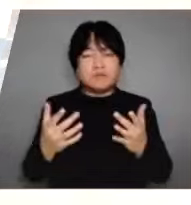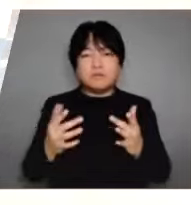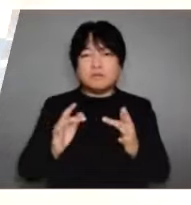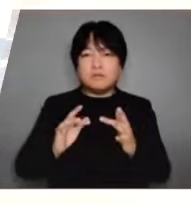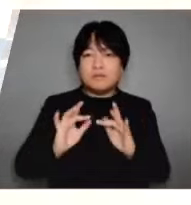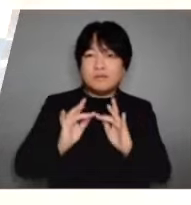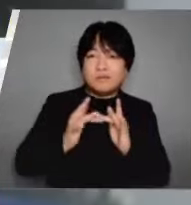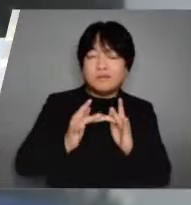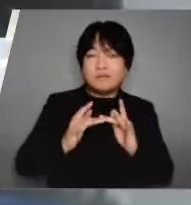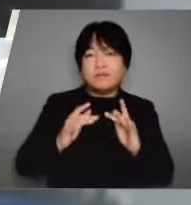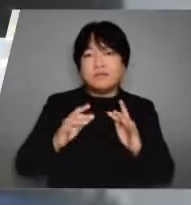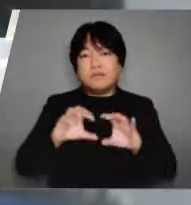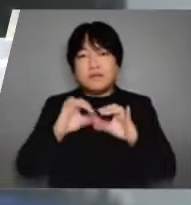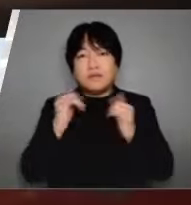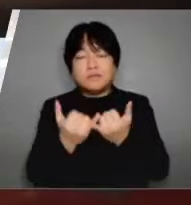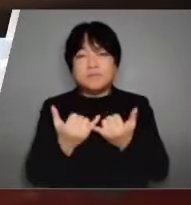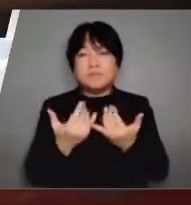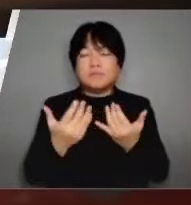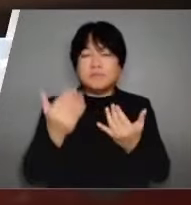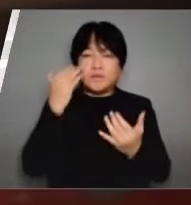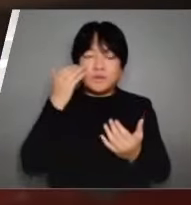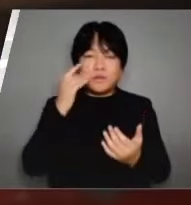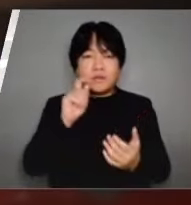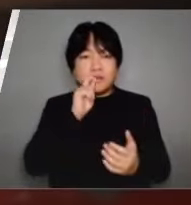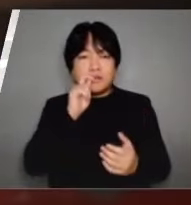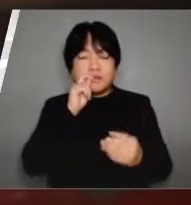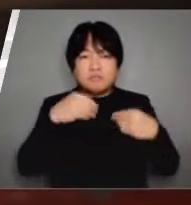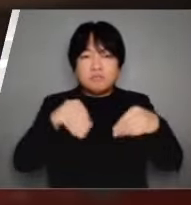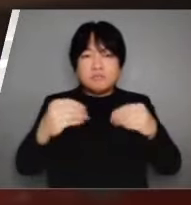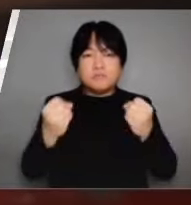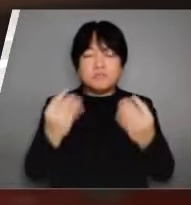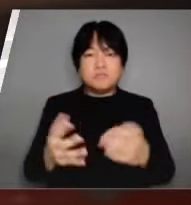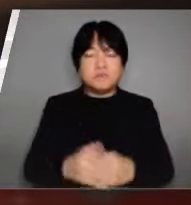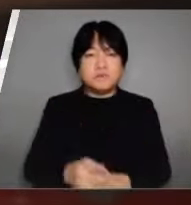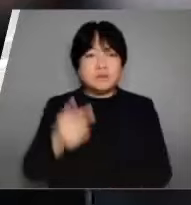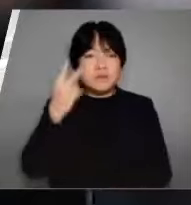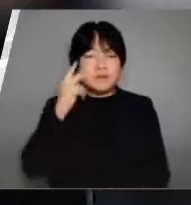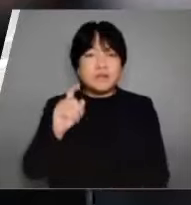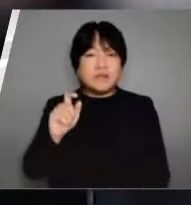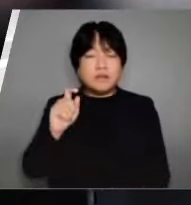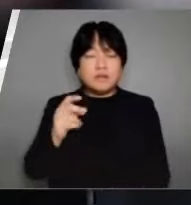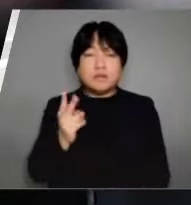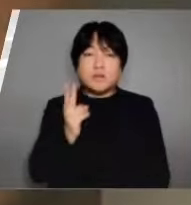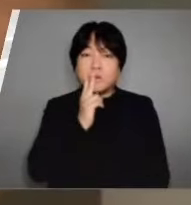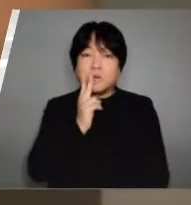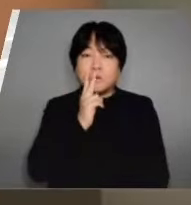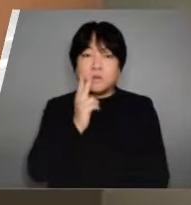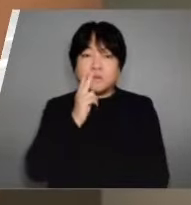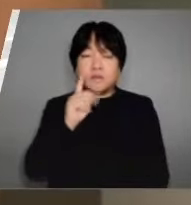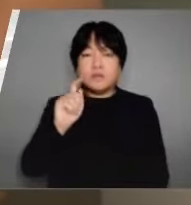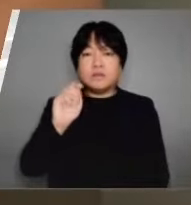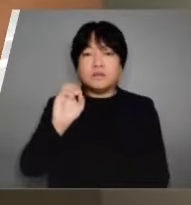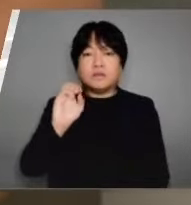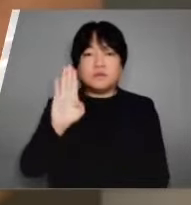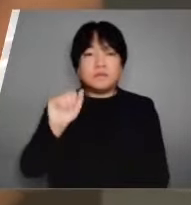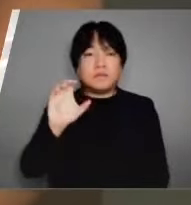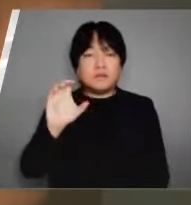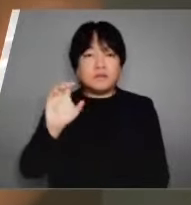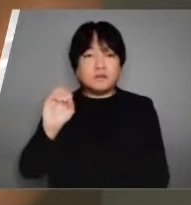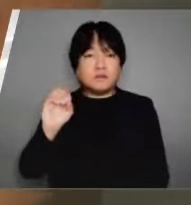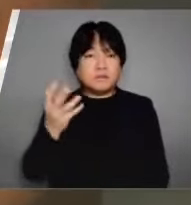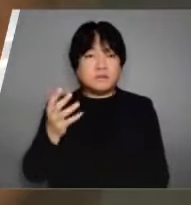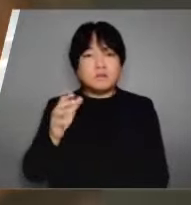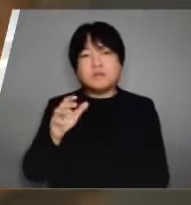health campaign. Sa datos ng Global State of Tobacco Harm Reduction Project, aabot sa 81.9 million